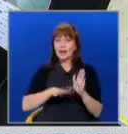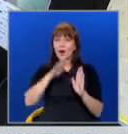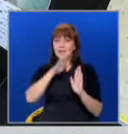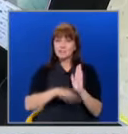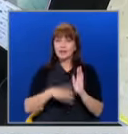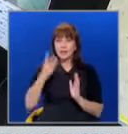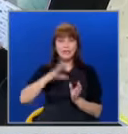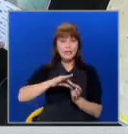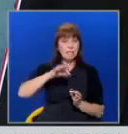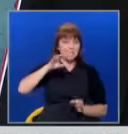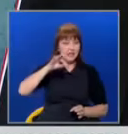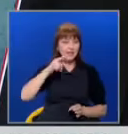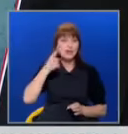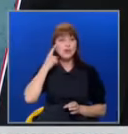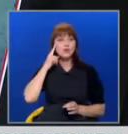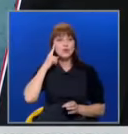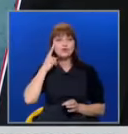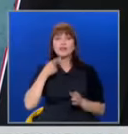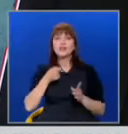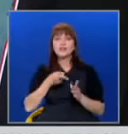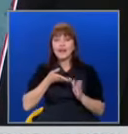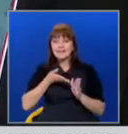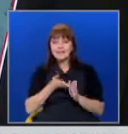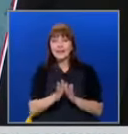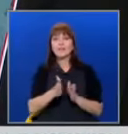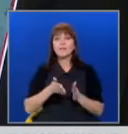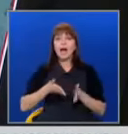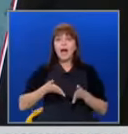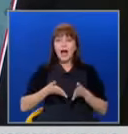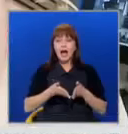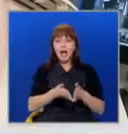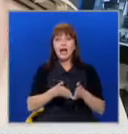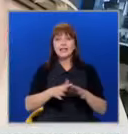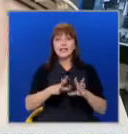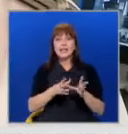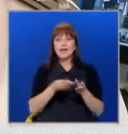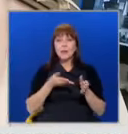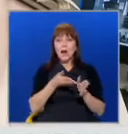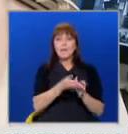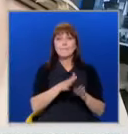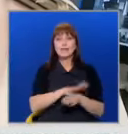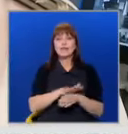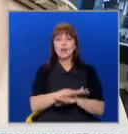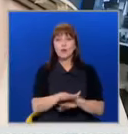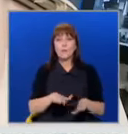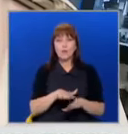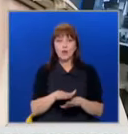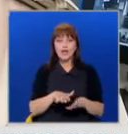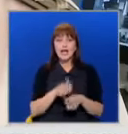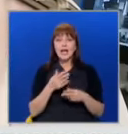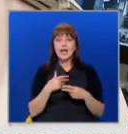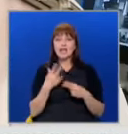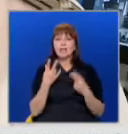3 метра, което означава, че се е насочила към делтата на реката с Черно море. Се образуват две